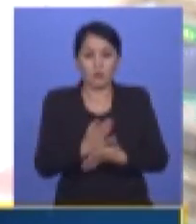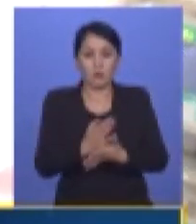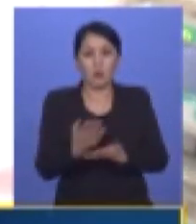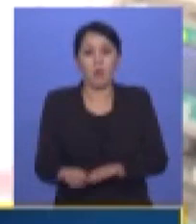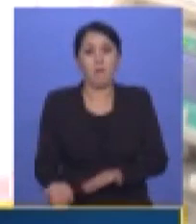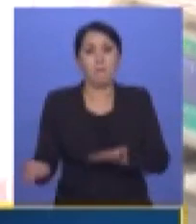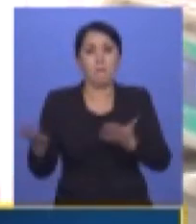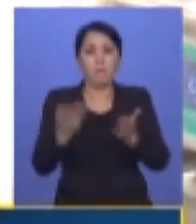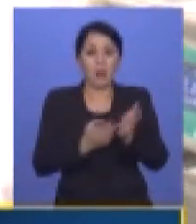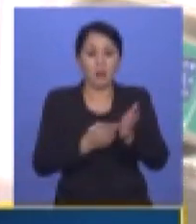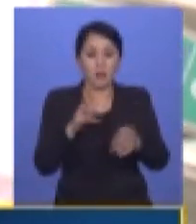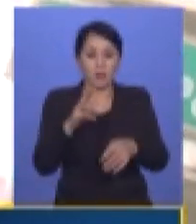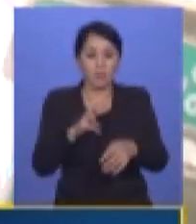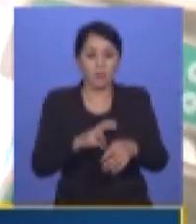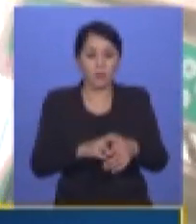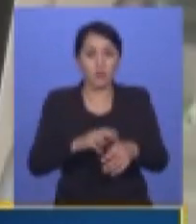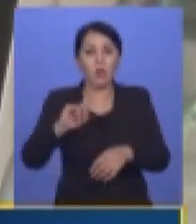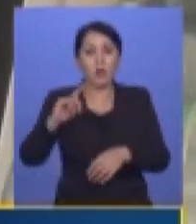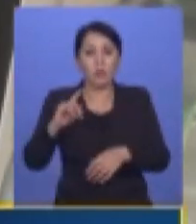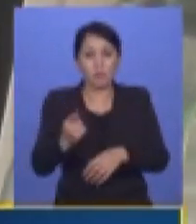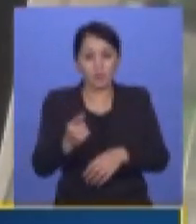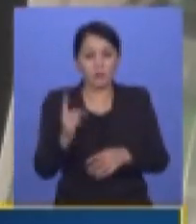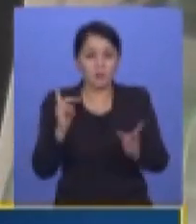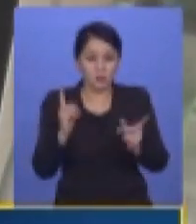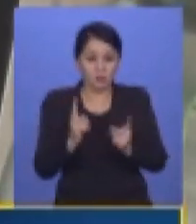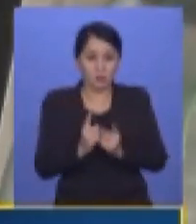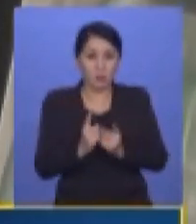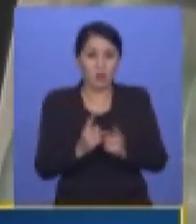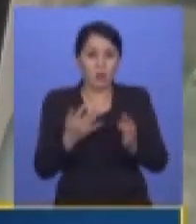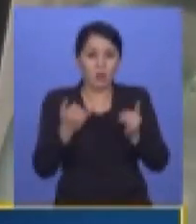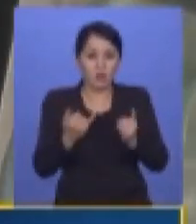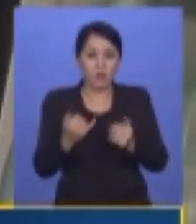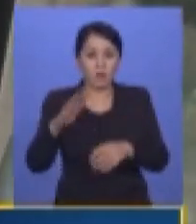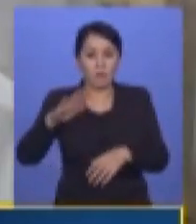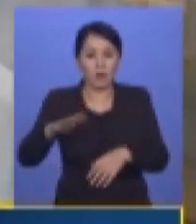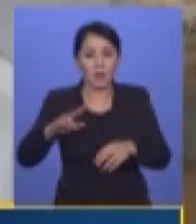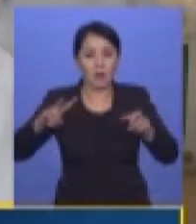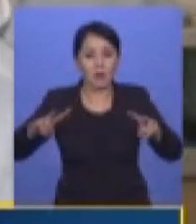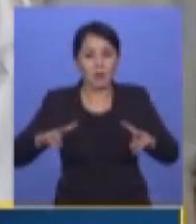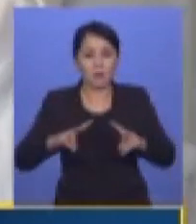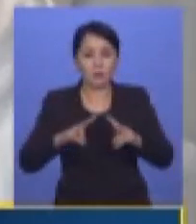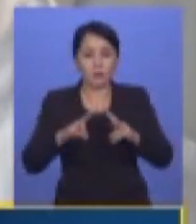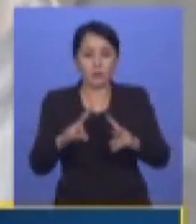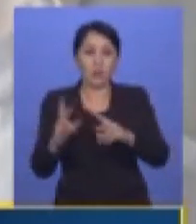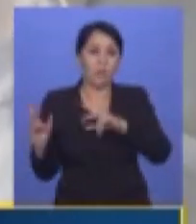Ота жасаған ақ халаттылар мұндай жағдаймен алғаш кездесіп отырмыз дейді. Ал бүгін бүлдіршін Елордадағы ана мен